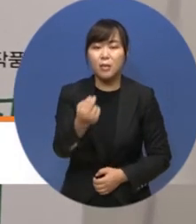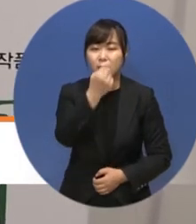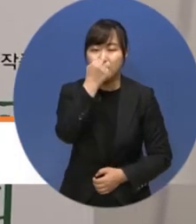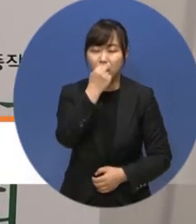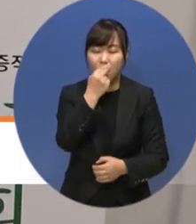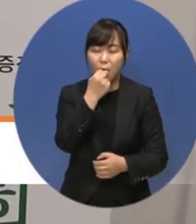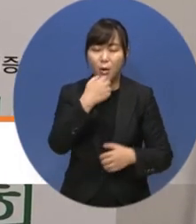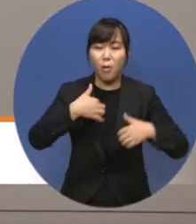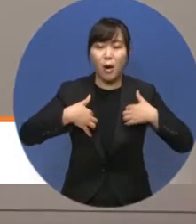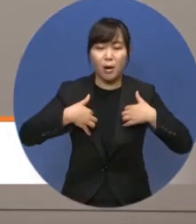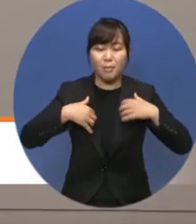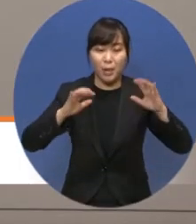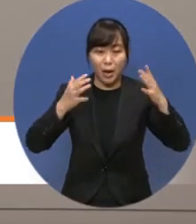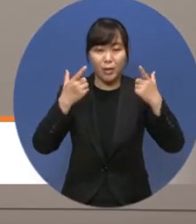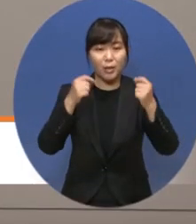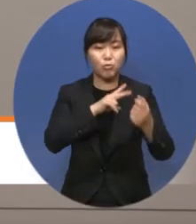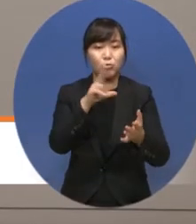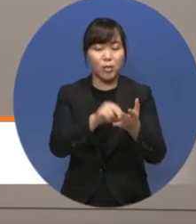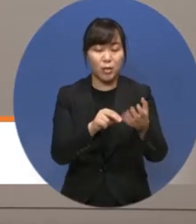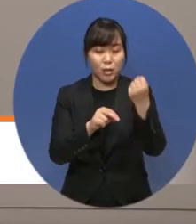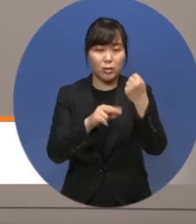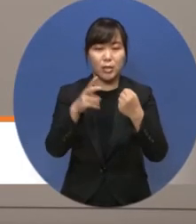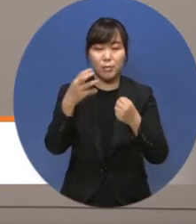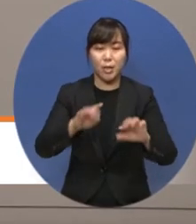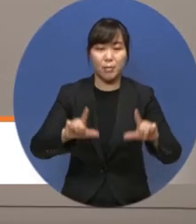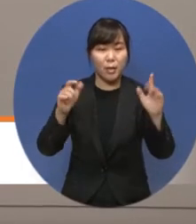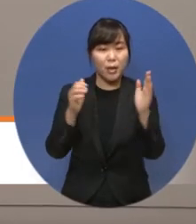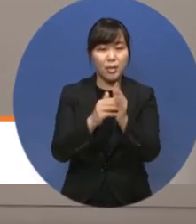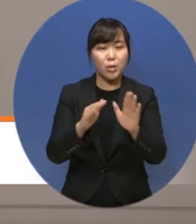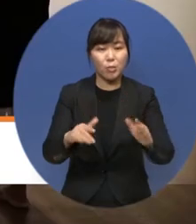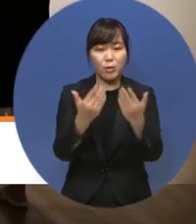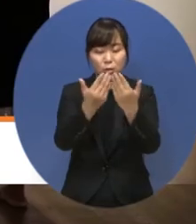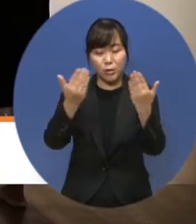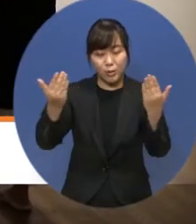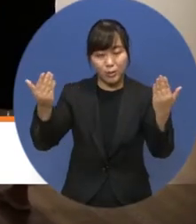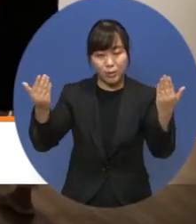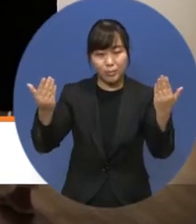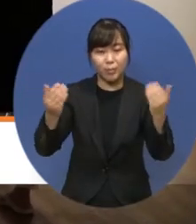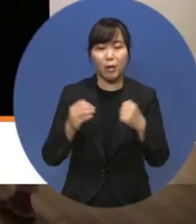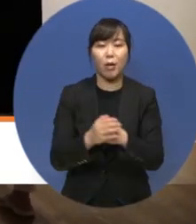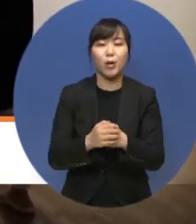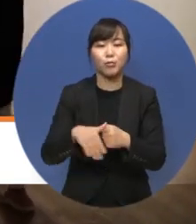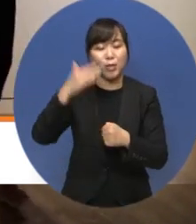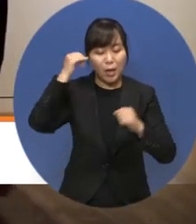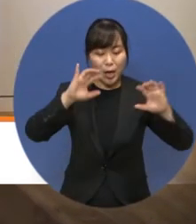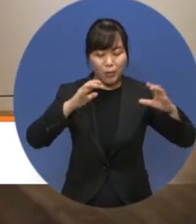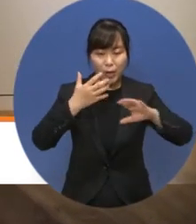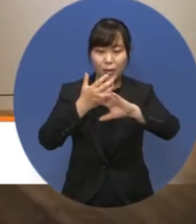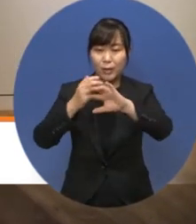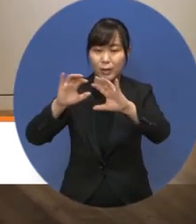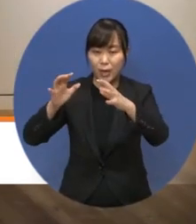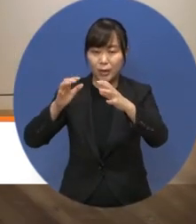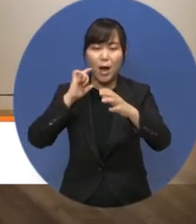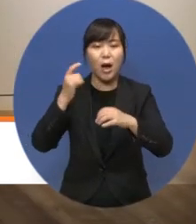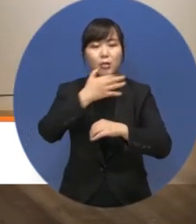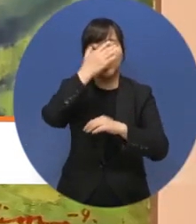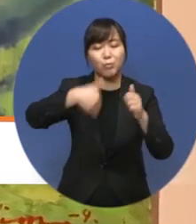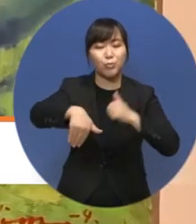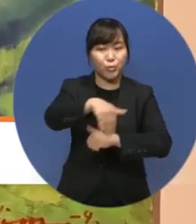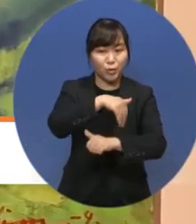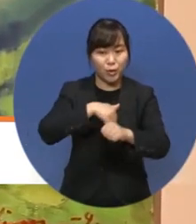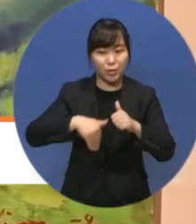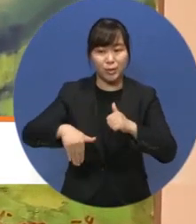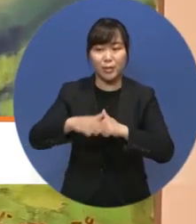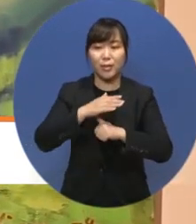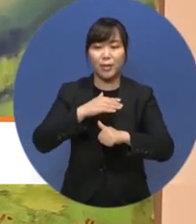생명과 환희라는 주제로 오는 23일까지 열리는 이번 전시회 작품들은 우리나라와 외국의 아름다운